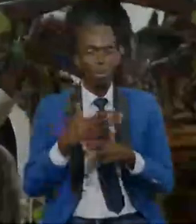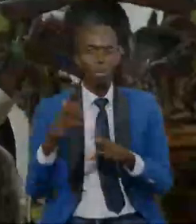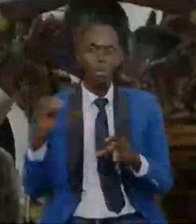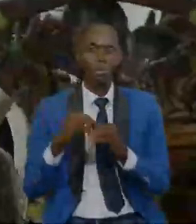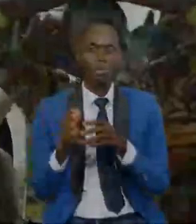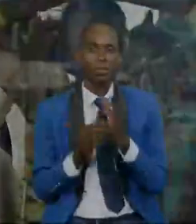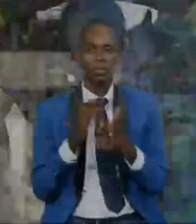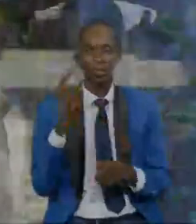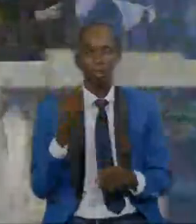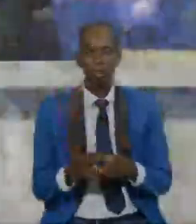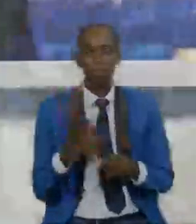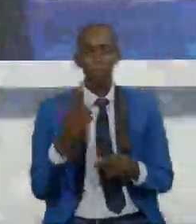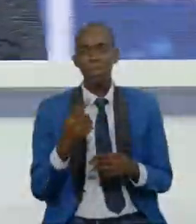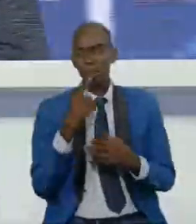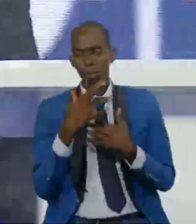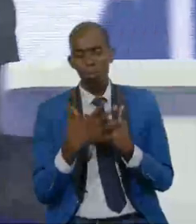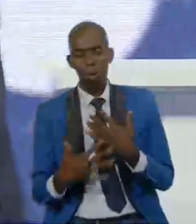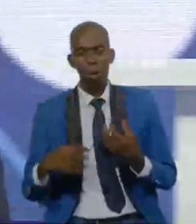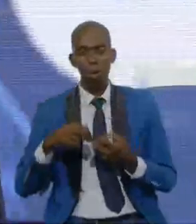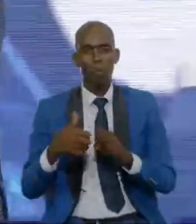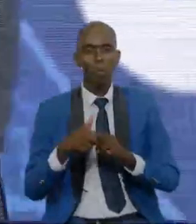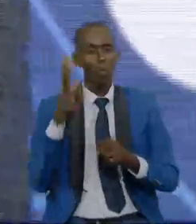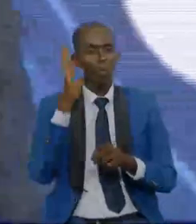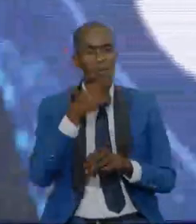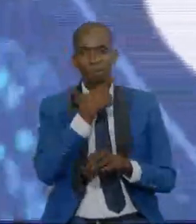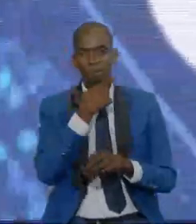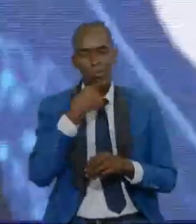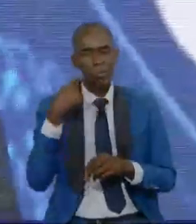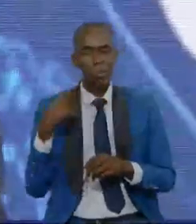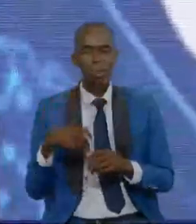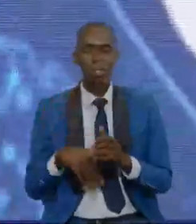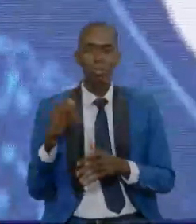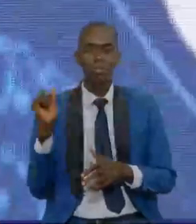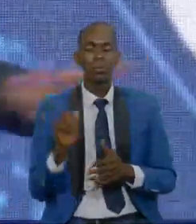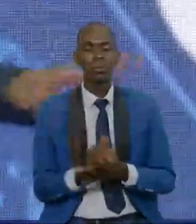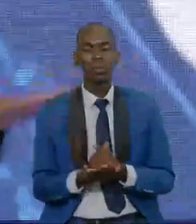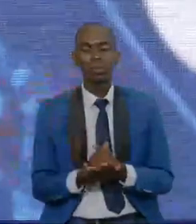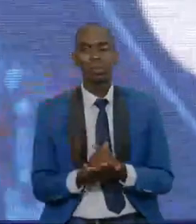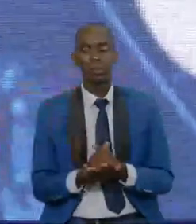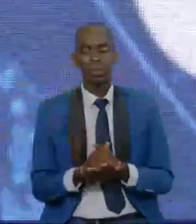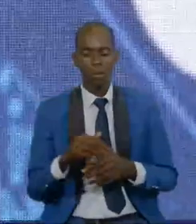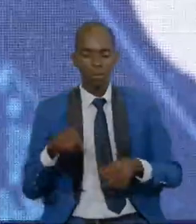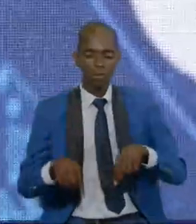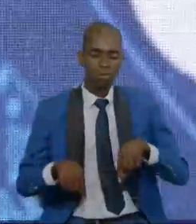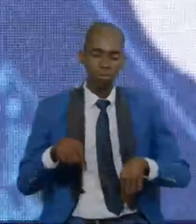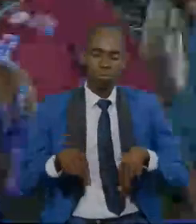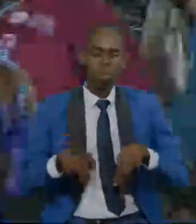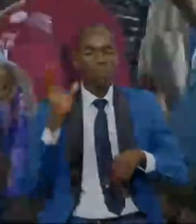L'hémorroïde va disparaître. Le flux de sang là va sécher.